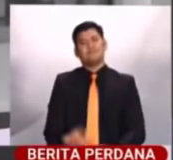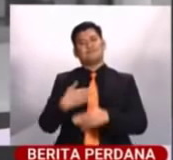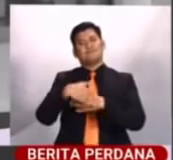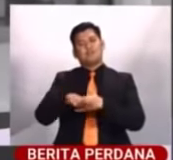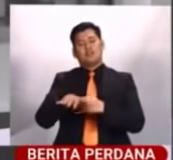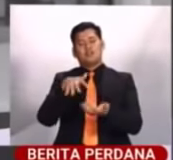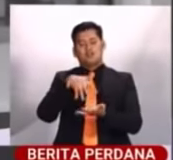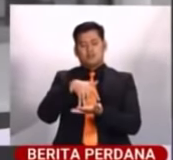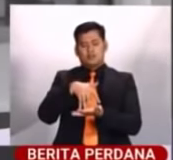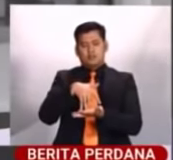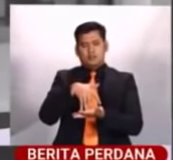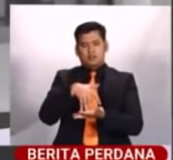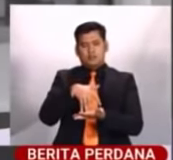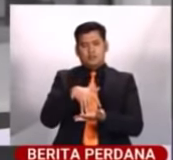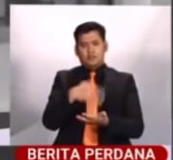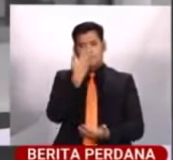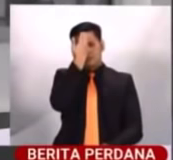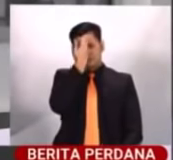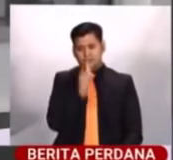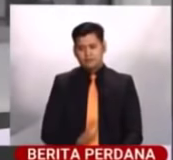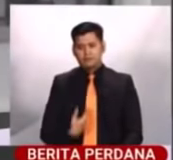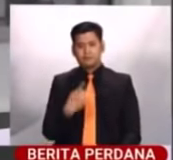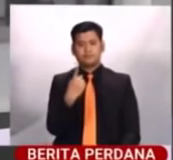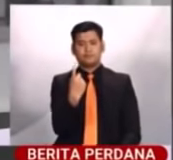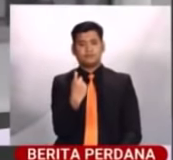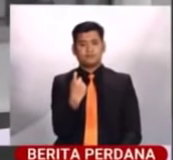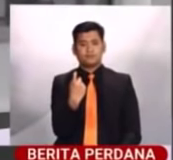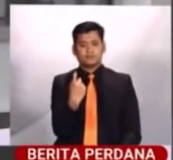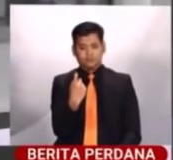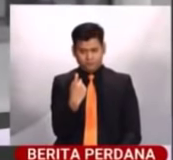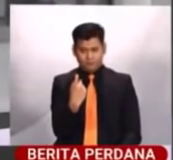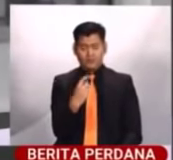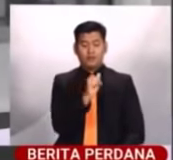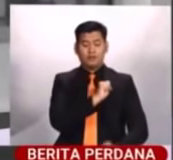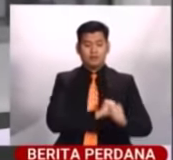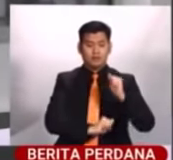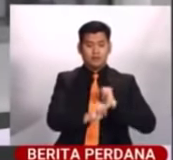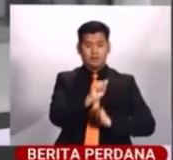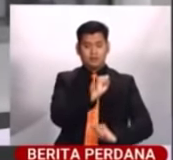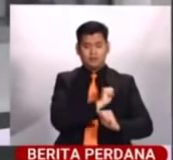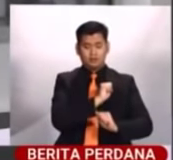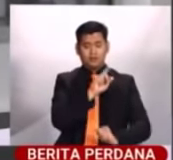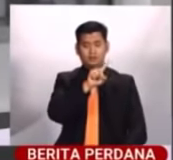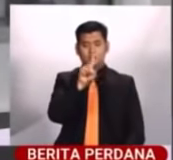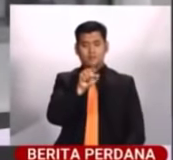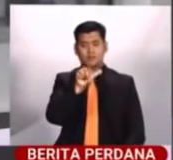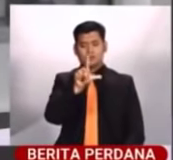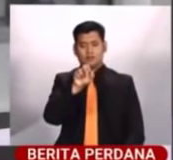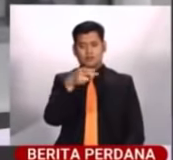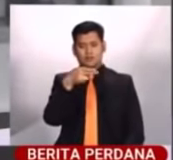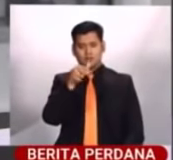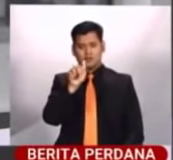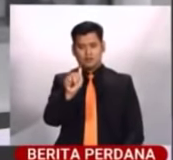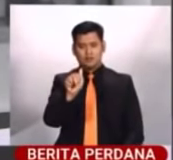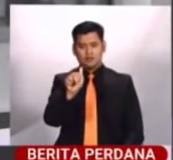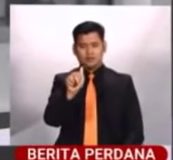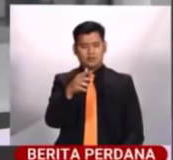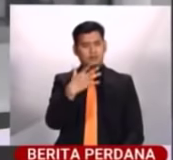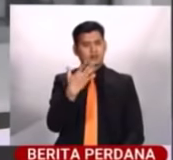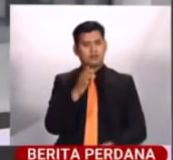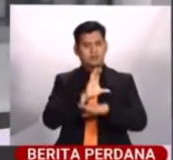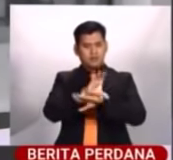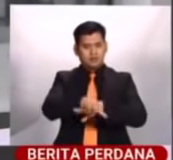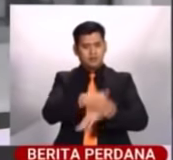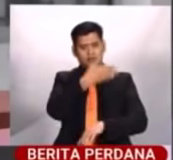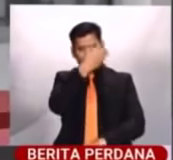Selepas lemah akibat diserang angin Ahmar hujung tahun lalu, biduanita veteran Zaliha Hamid terpaksa melupakan seketika dunia hiburan.